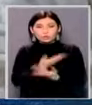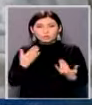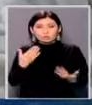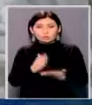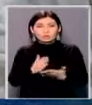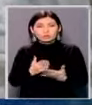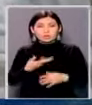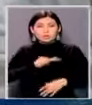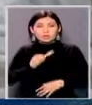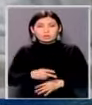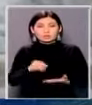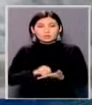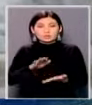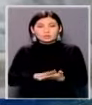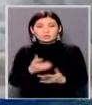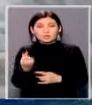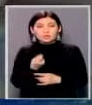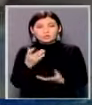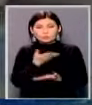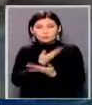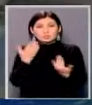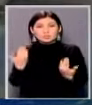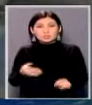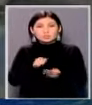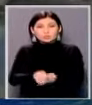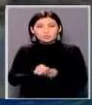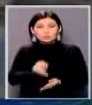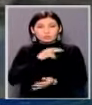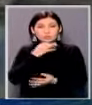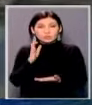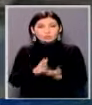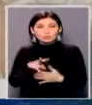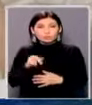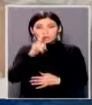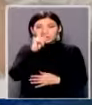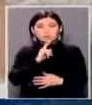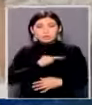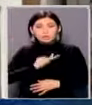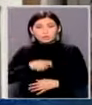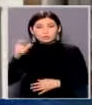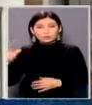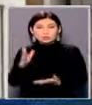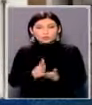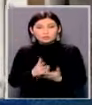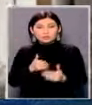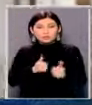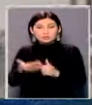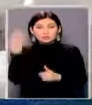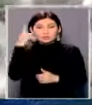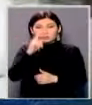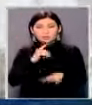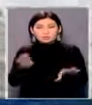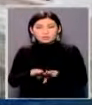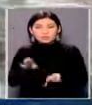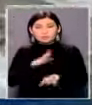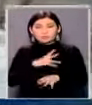қасы, өлім жетім деректері де аз емес. Жерлеу қызметтерінің айтуынша, наурыз айында қайтыс болғандар қатары алдыңғы айлармен